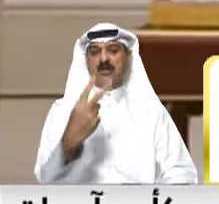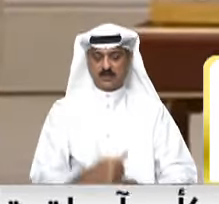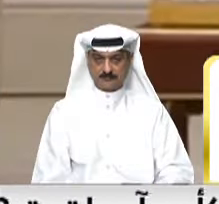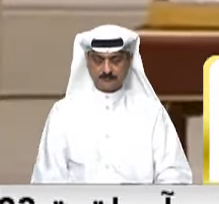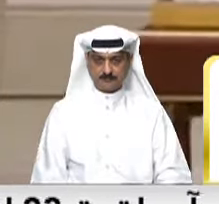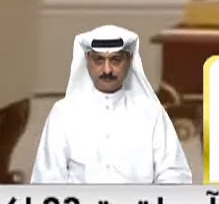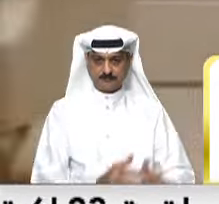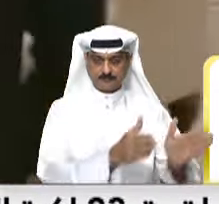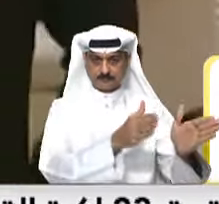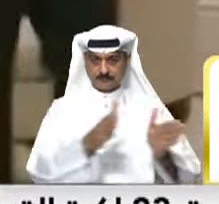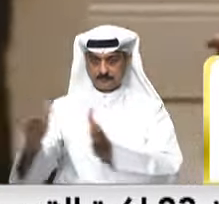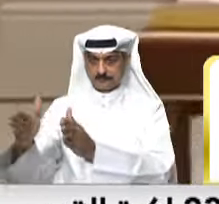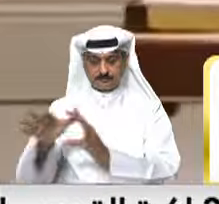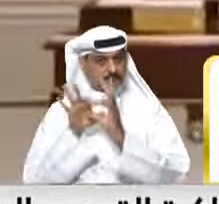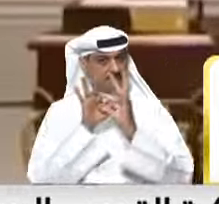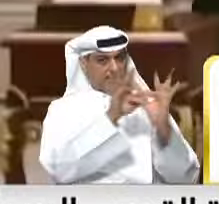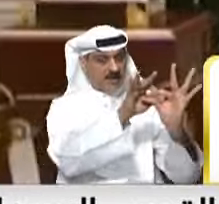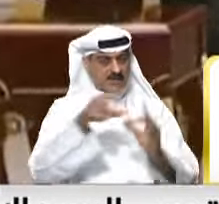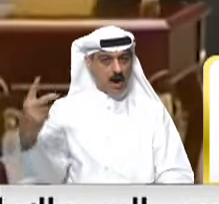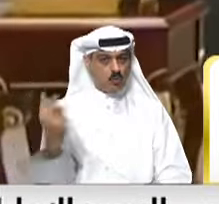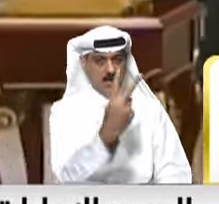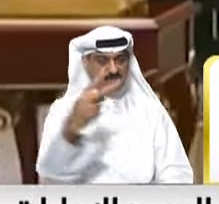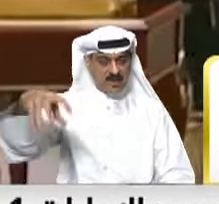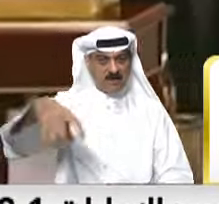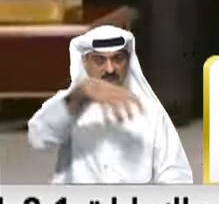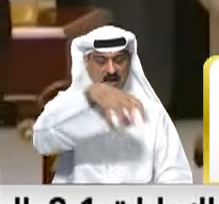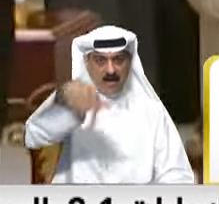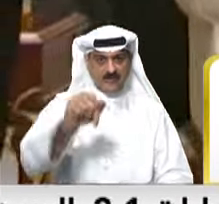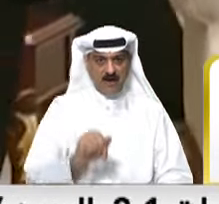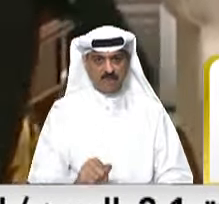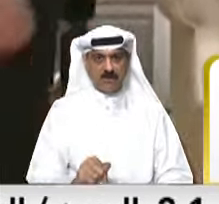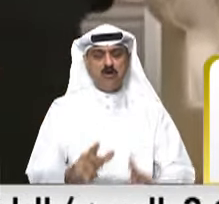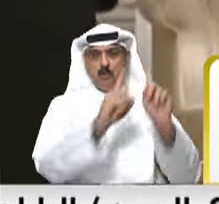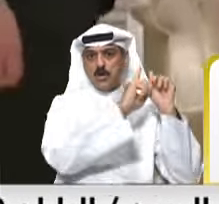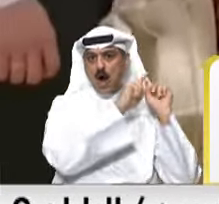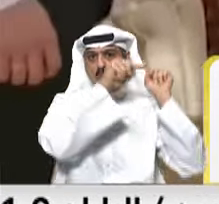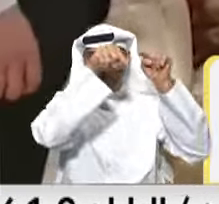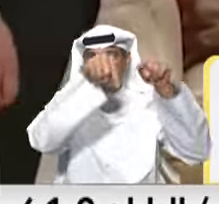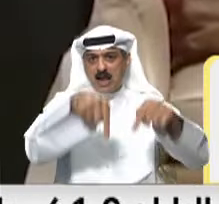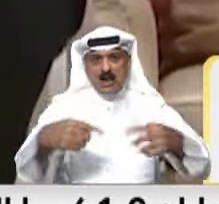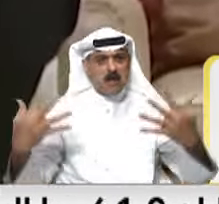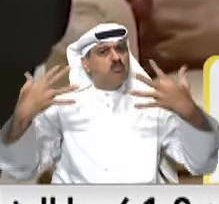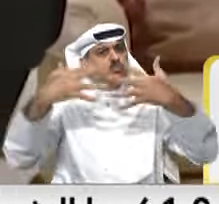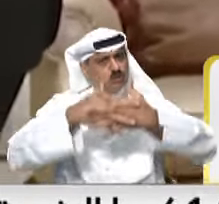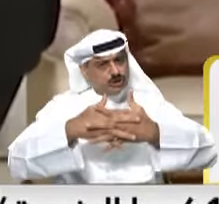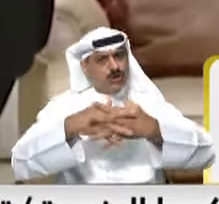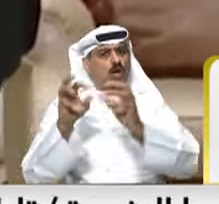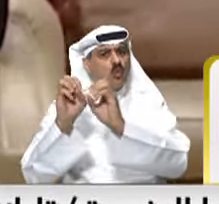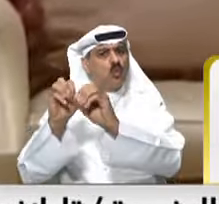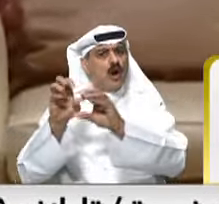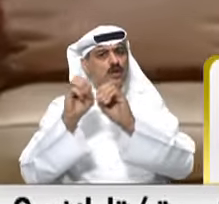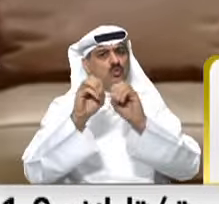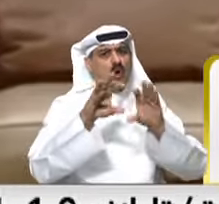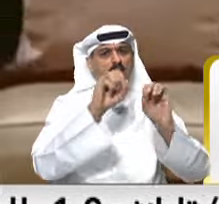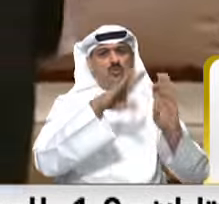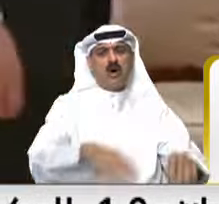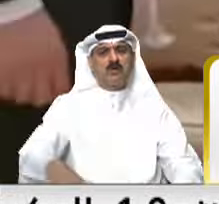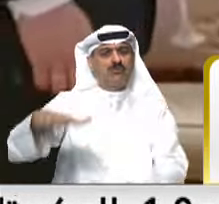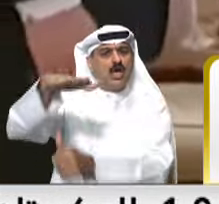العمق في العلاقات بين البلدين والمدى الذي وصلت إليه ترسخه عوامل مشتركة عديدة على مستويات